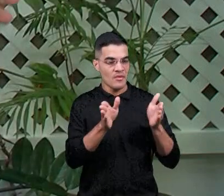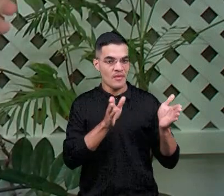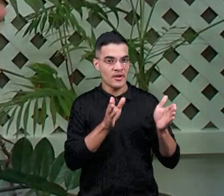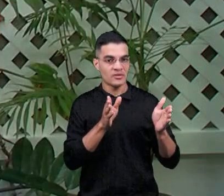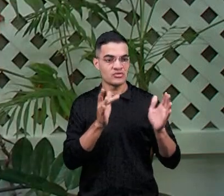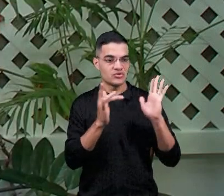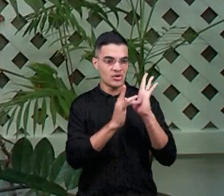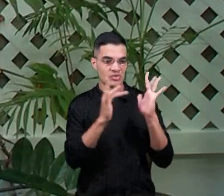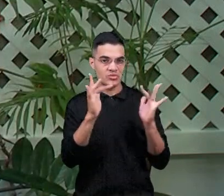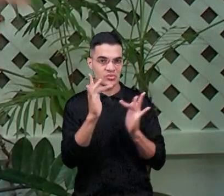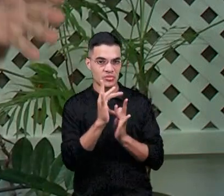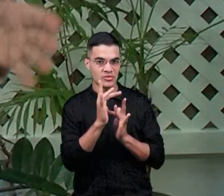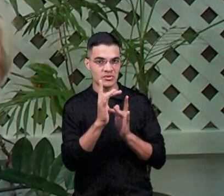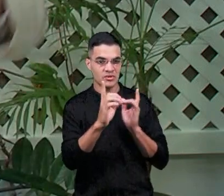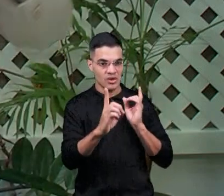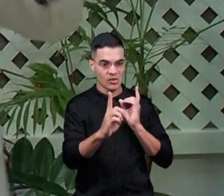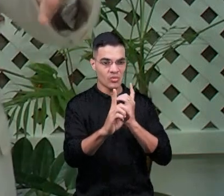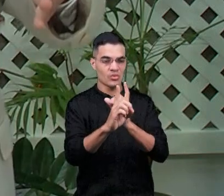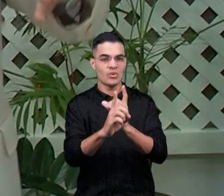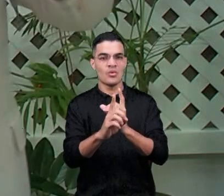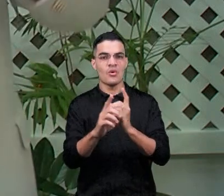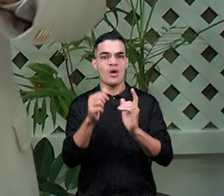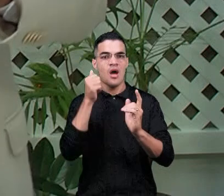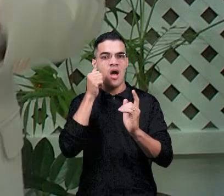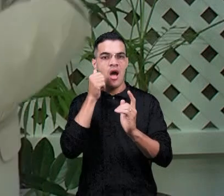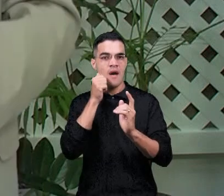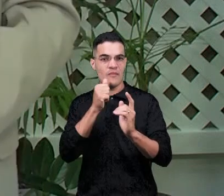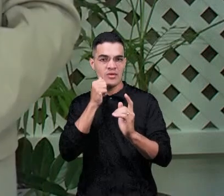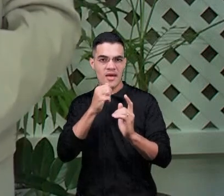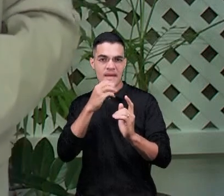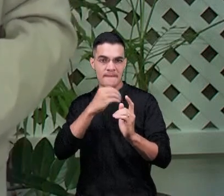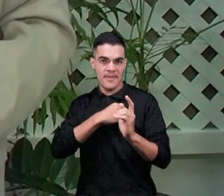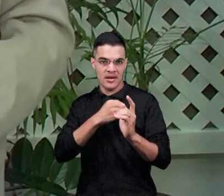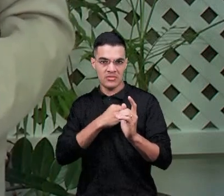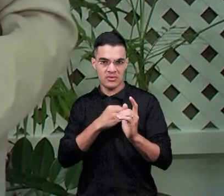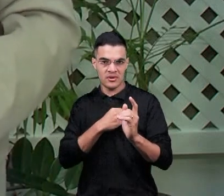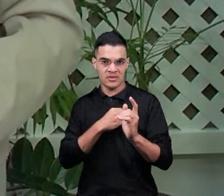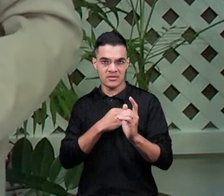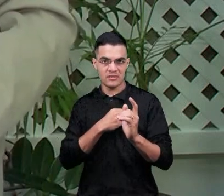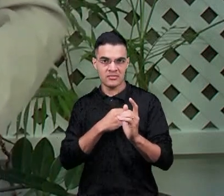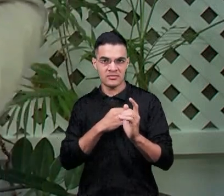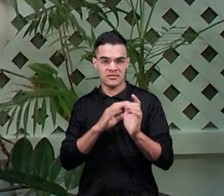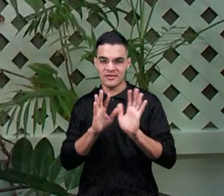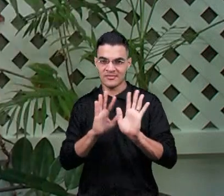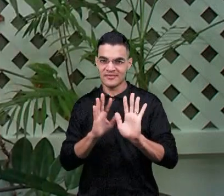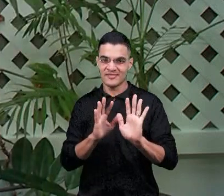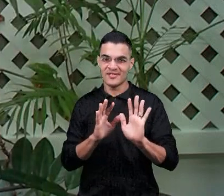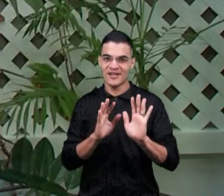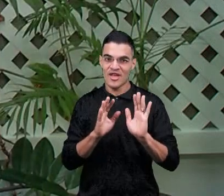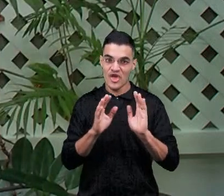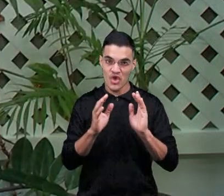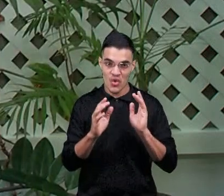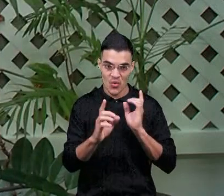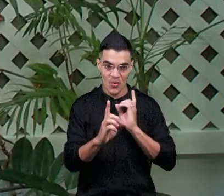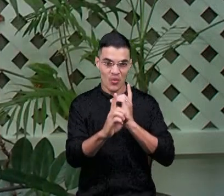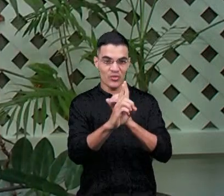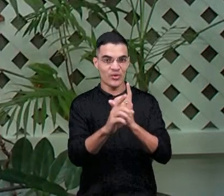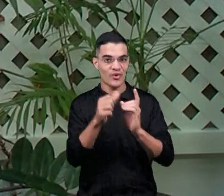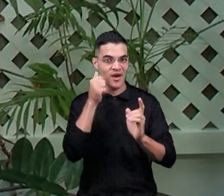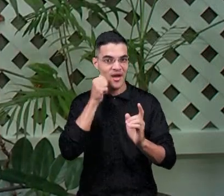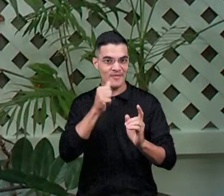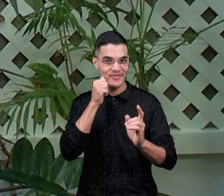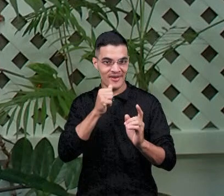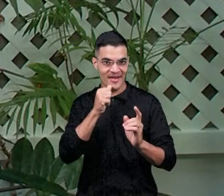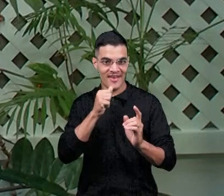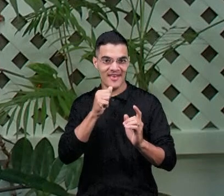avec la femme pécheresse dans la maison de Simon, c'est pas Simon, dans la